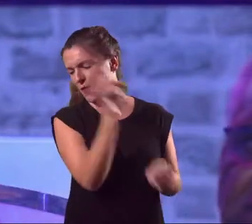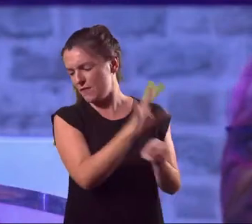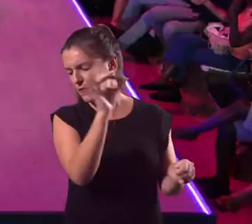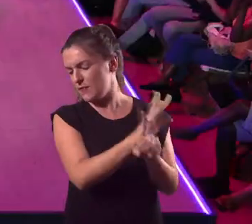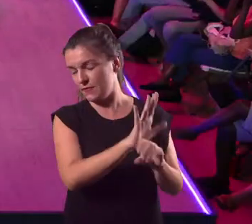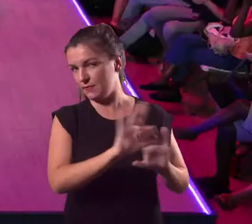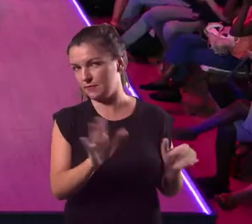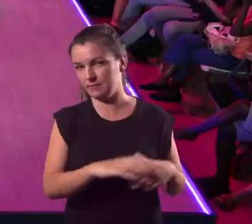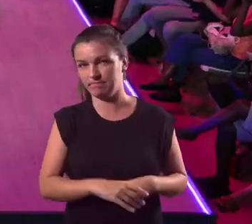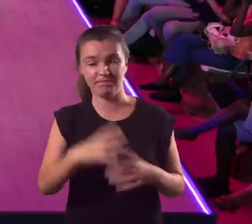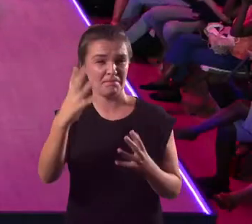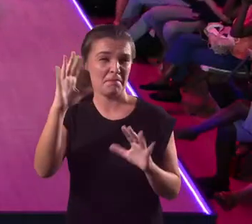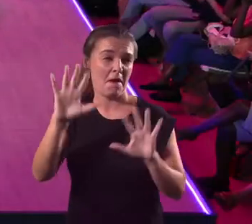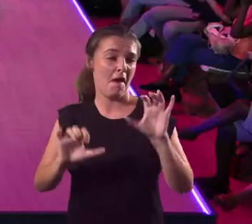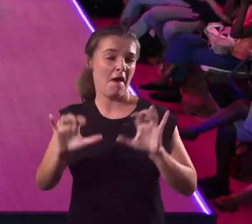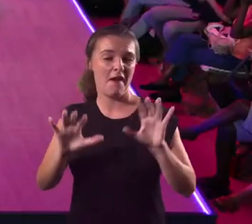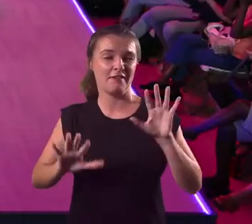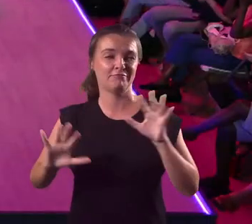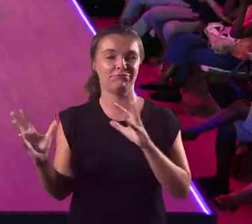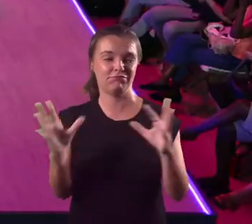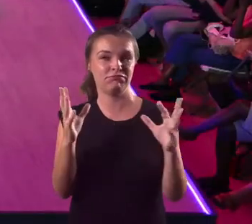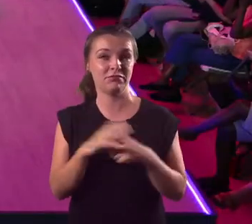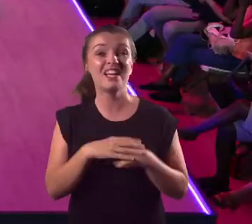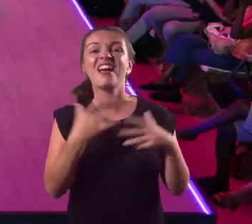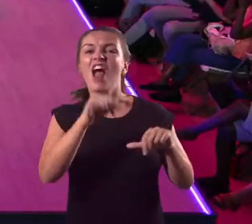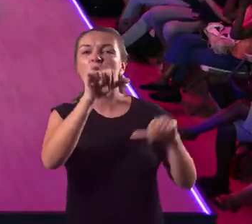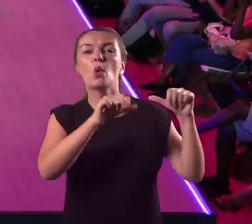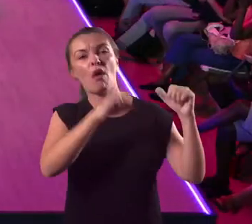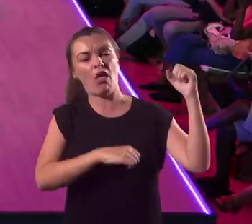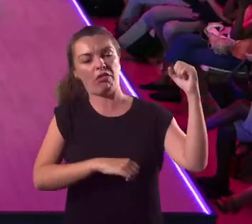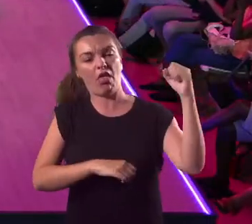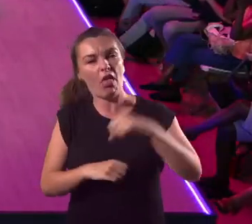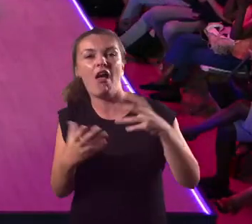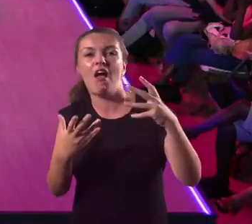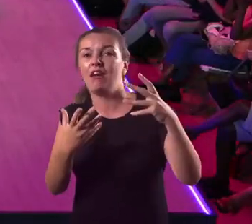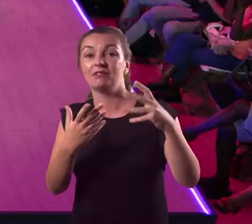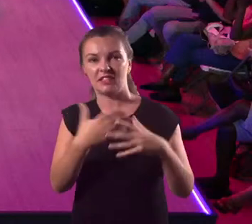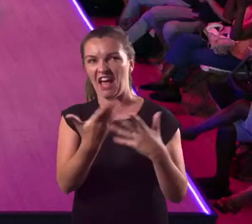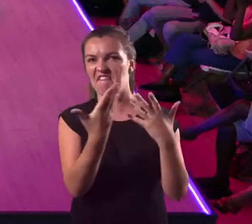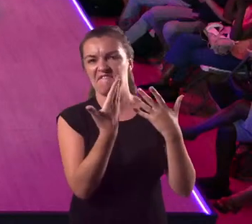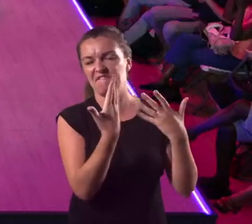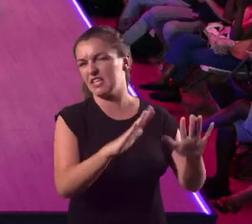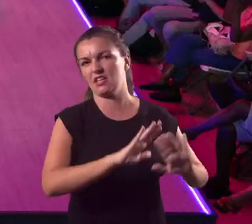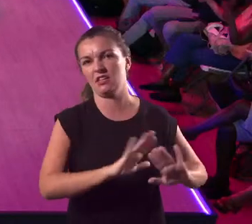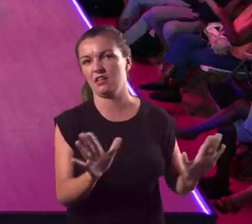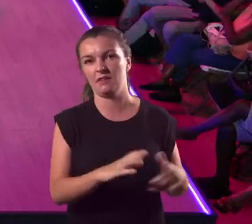autant. Et que nous mettrons fin à cette concurrence déloyale.